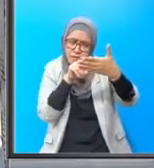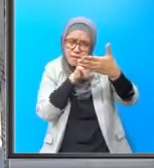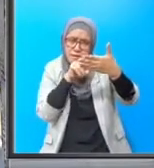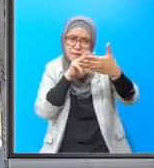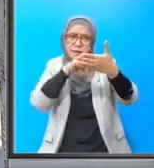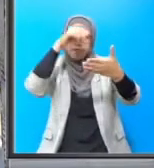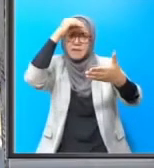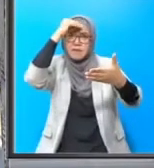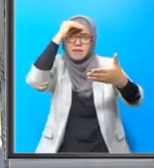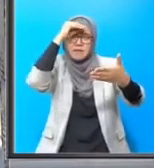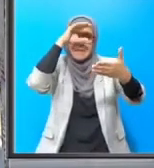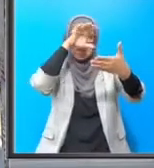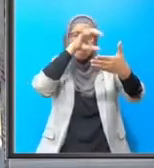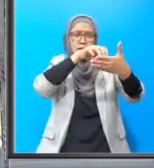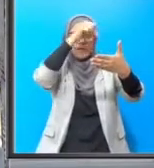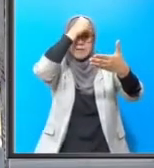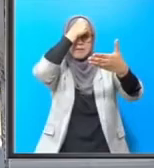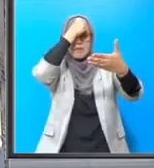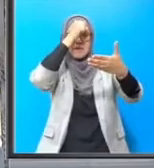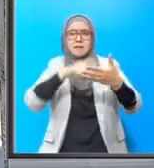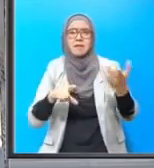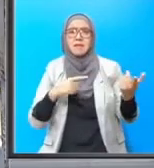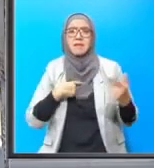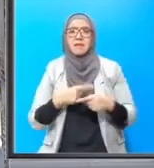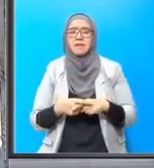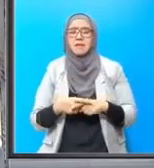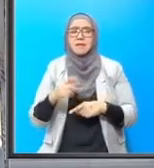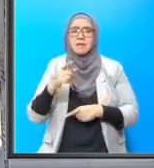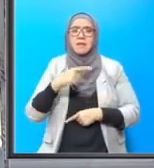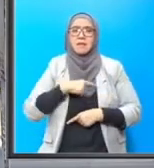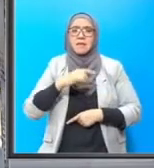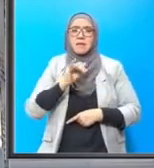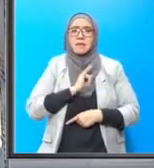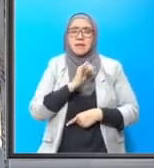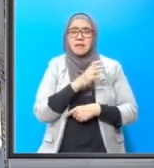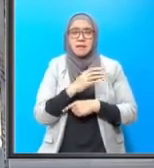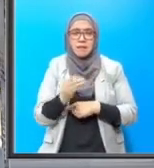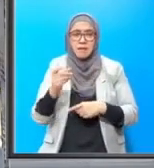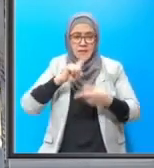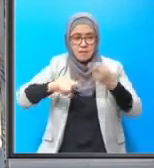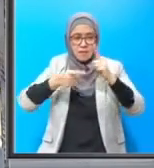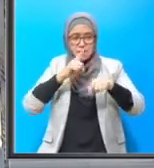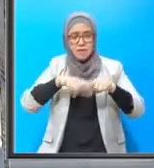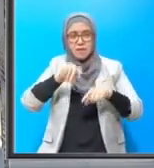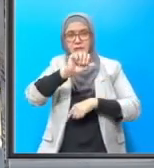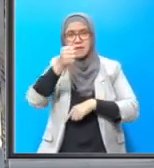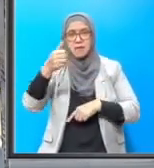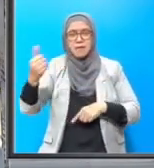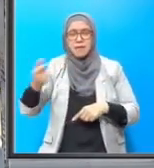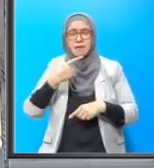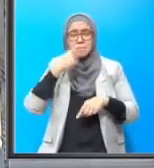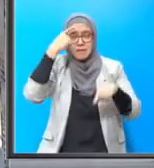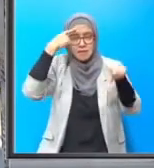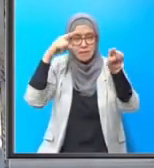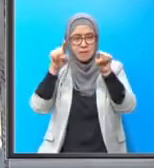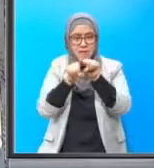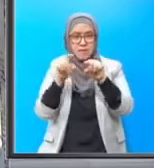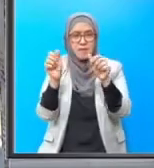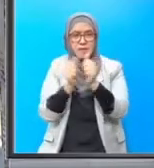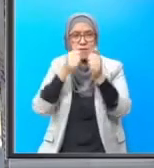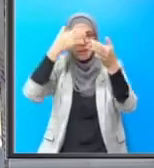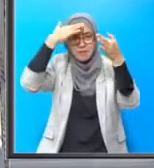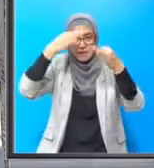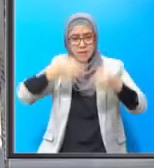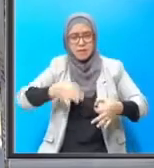rakarakaan Adipati menyala in kami di PPM hormati keputusan yang dibuatnya jemaah ditarik pada 14 Hari